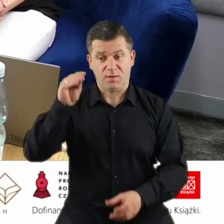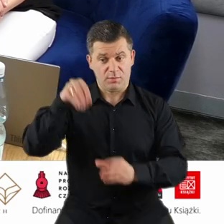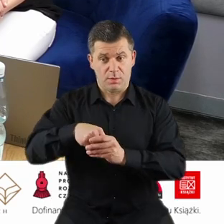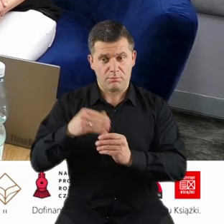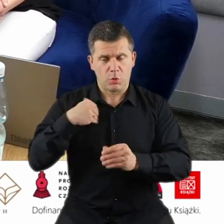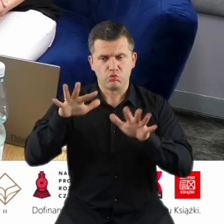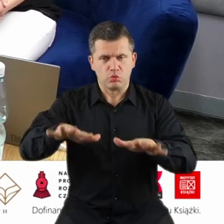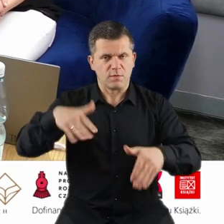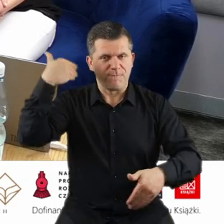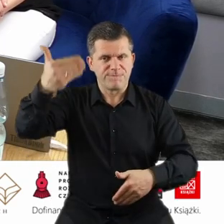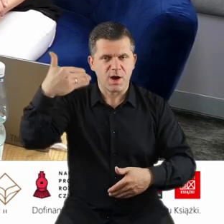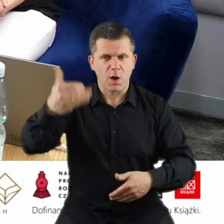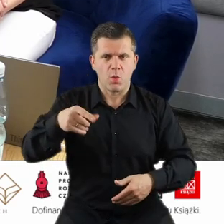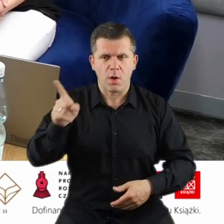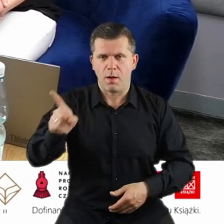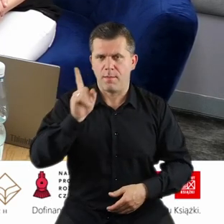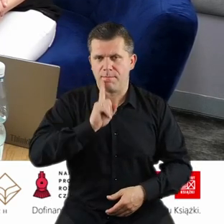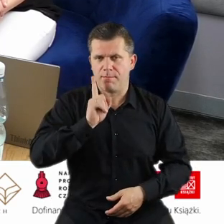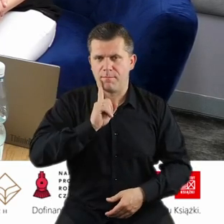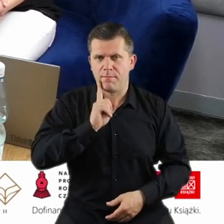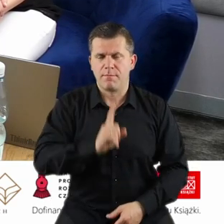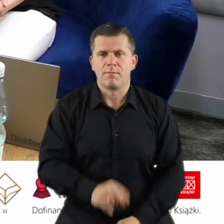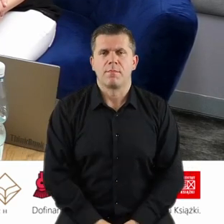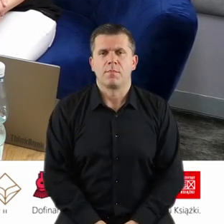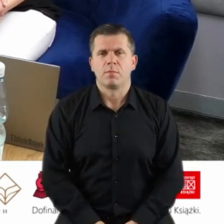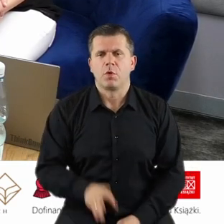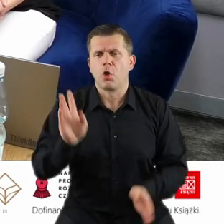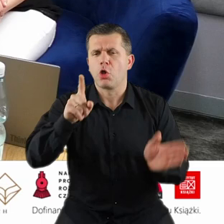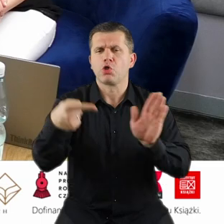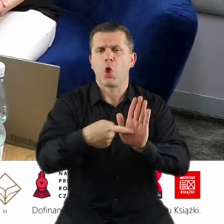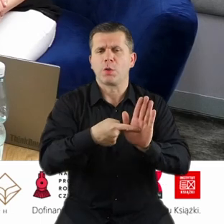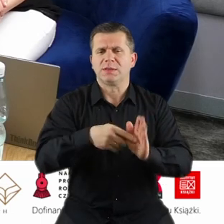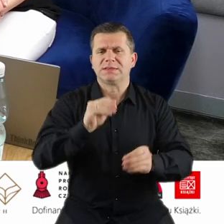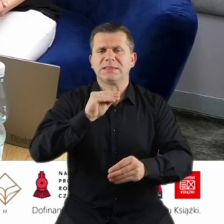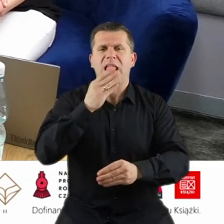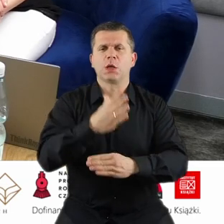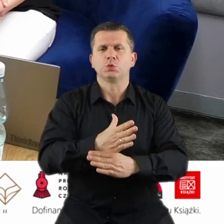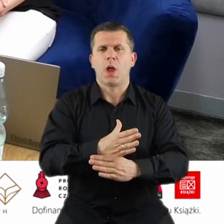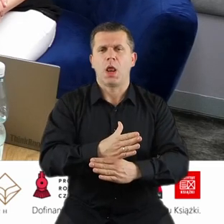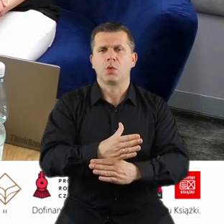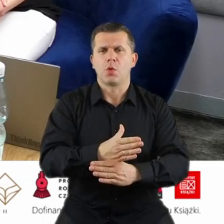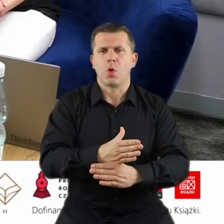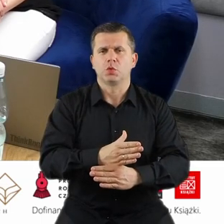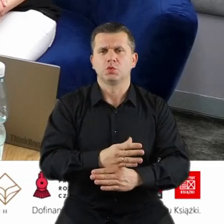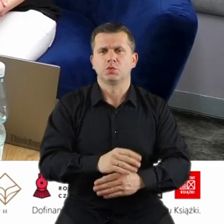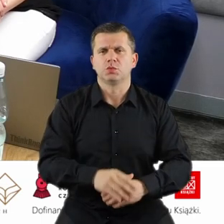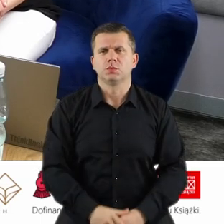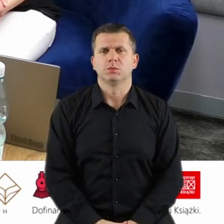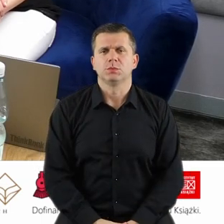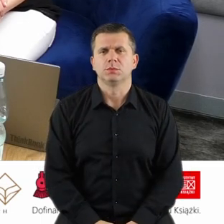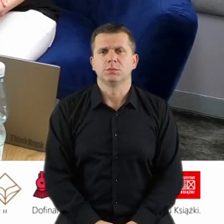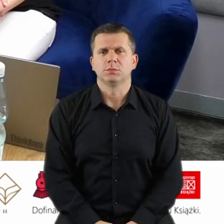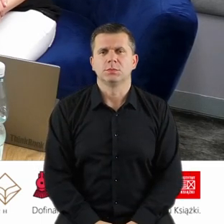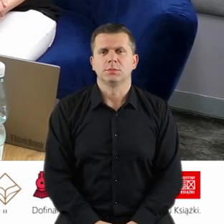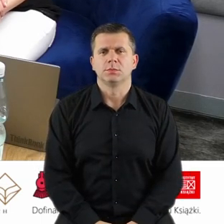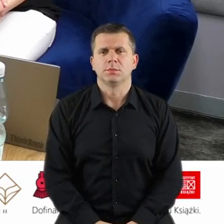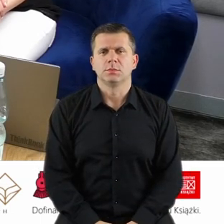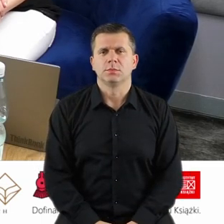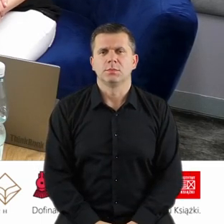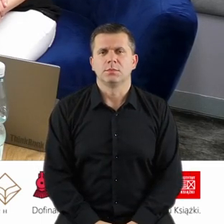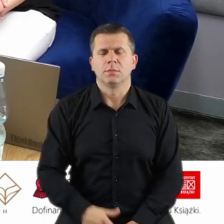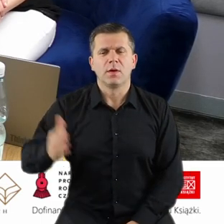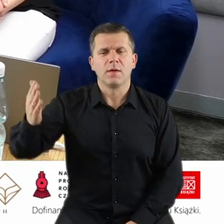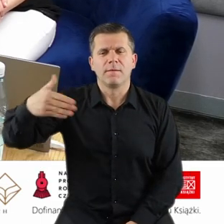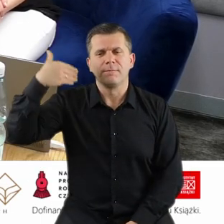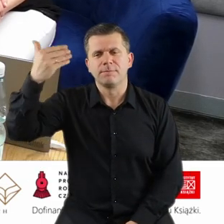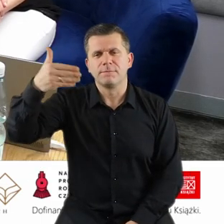Dominowały tam wykłady tego pana, mocno dotyczące seksualności, bardzo takie podawane te